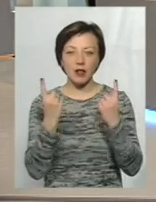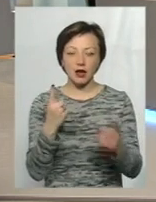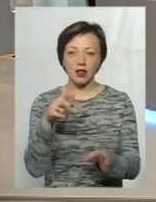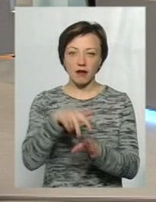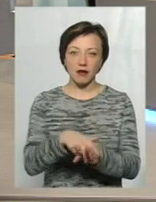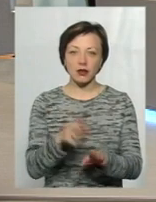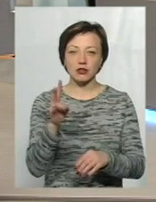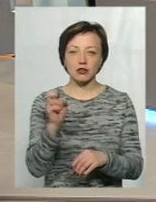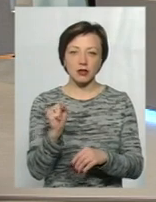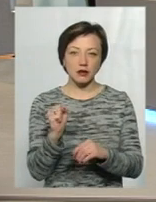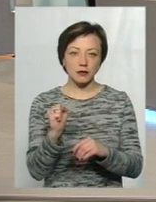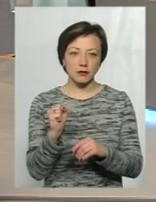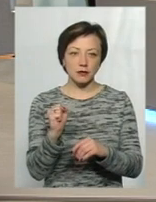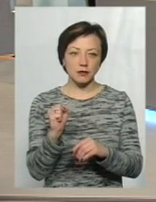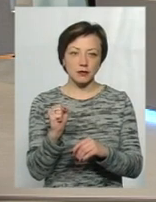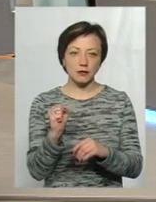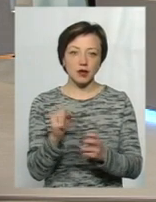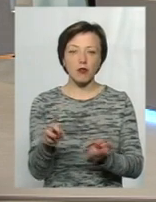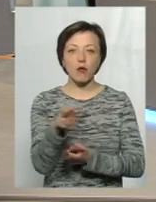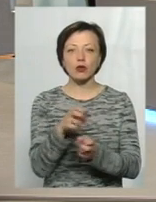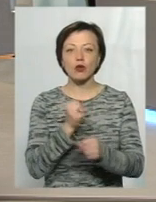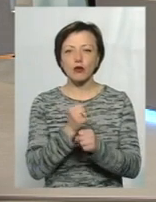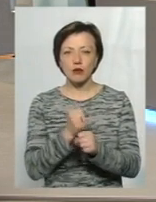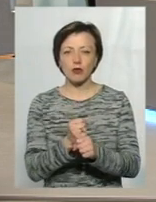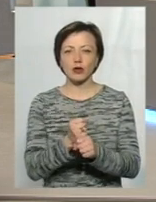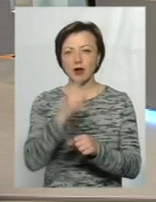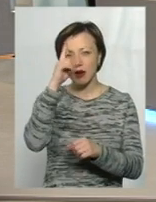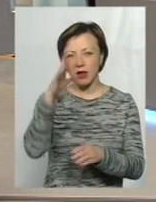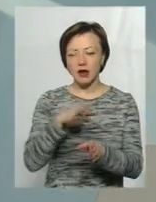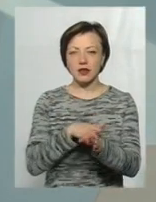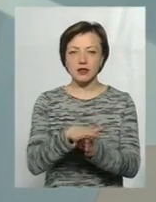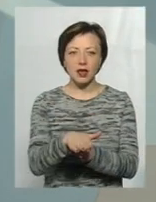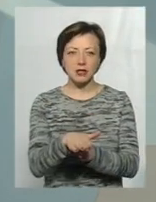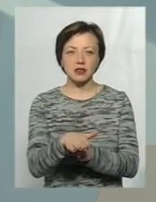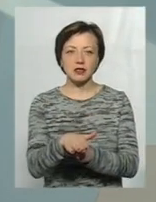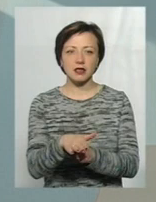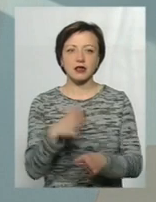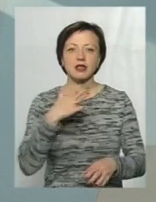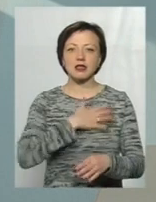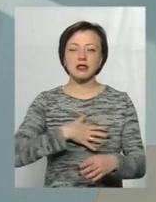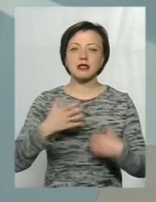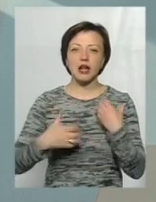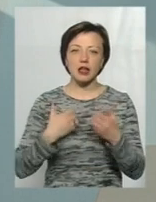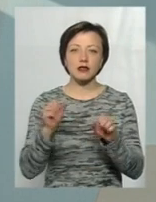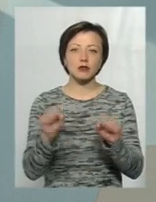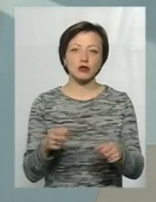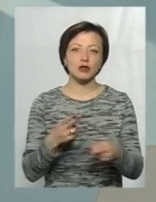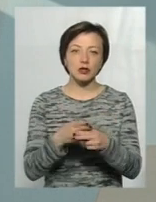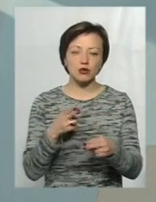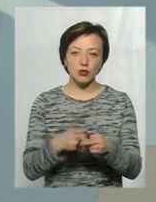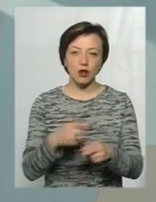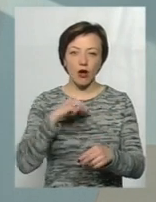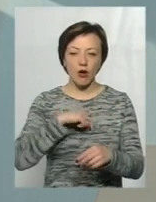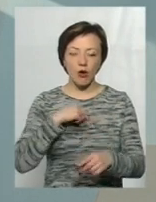навантаження і пошук кар'єри, і реалізації, і перенесені стреси можуть зашкодити